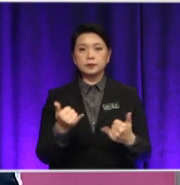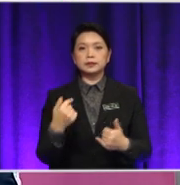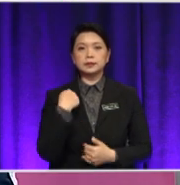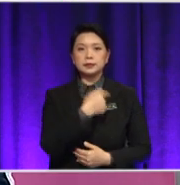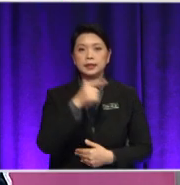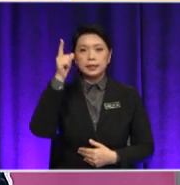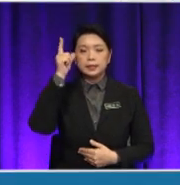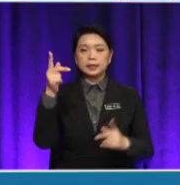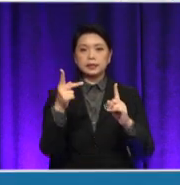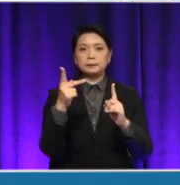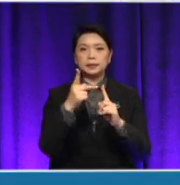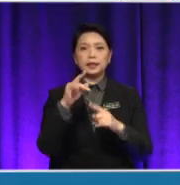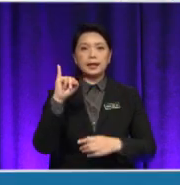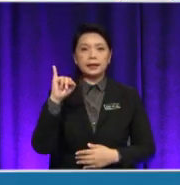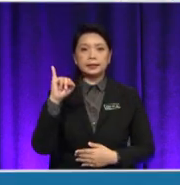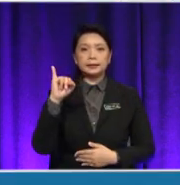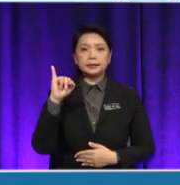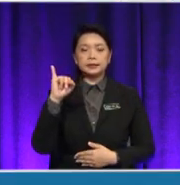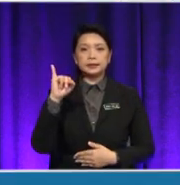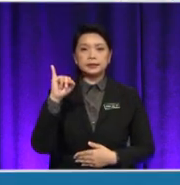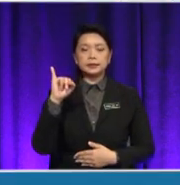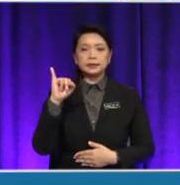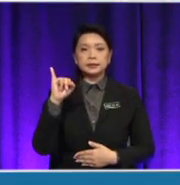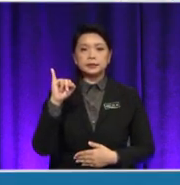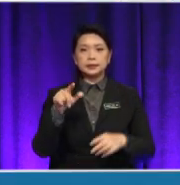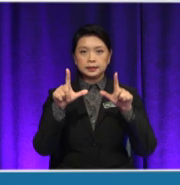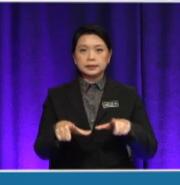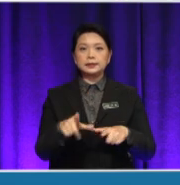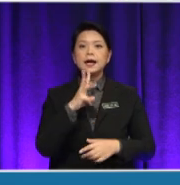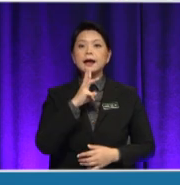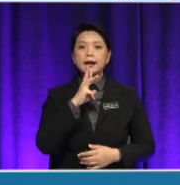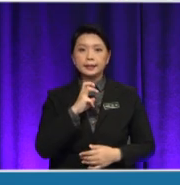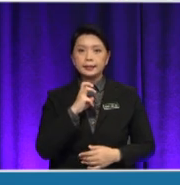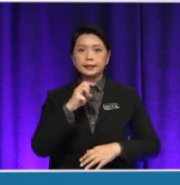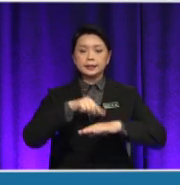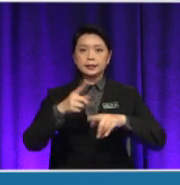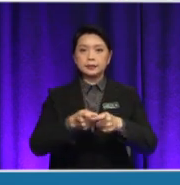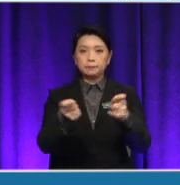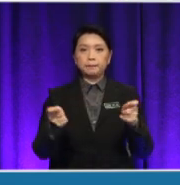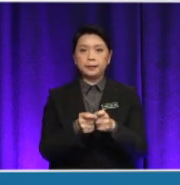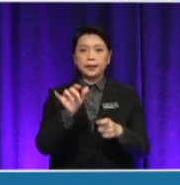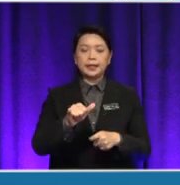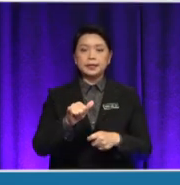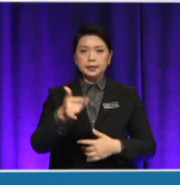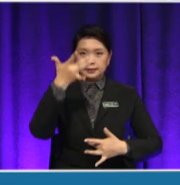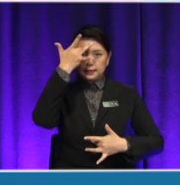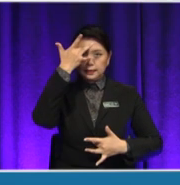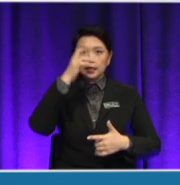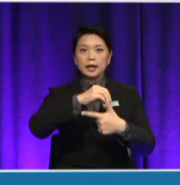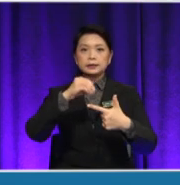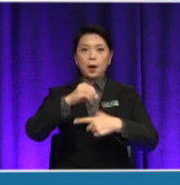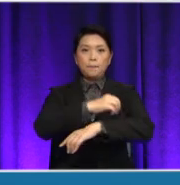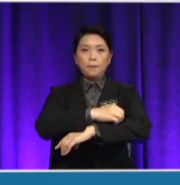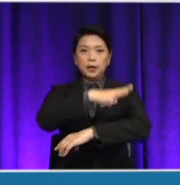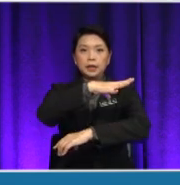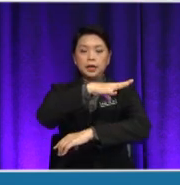I, iaitu ais. Okey, letak ais di tempat yang sakit itu, yang bengkak itu.